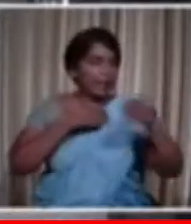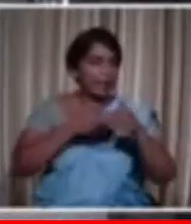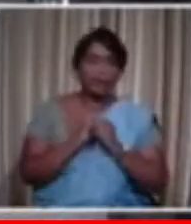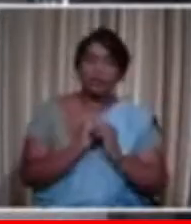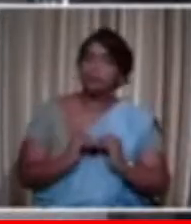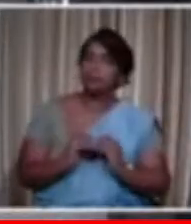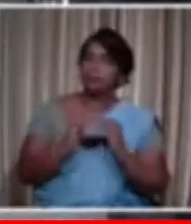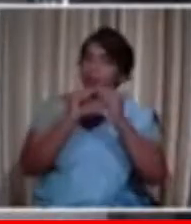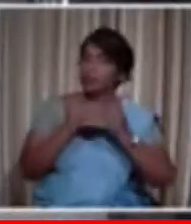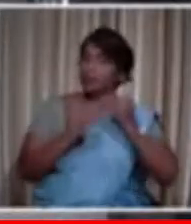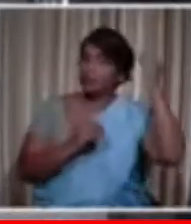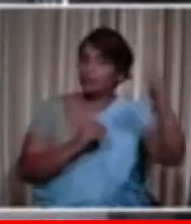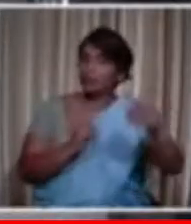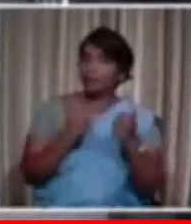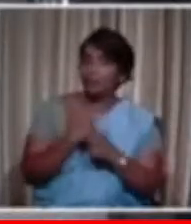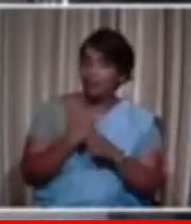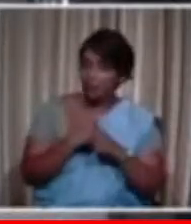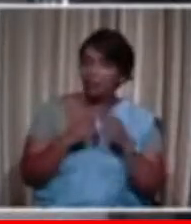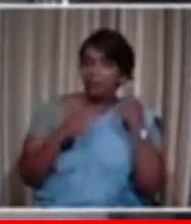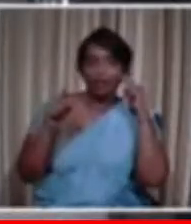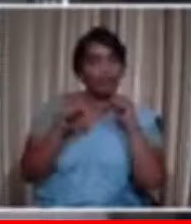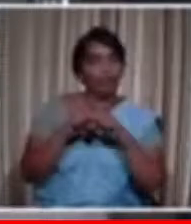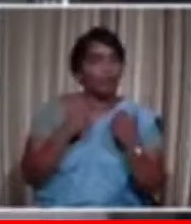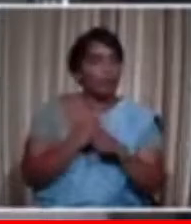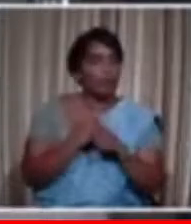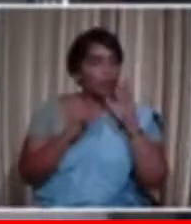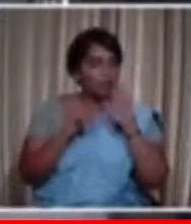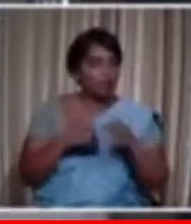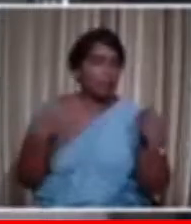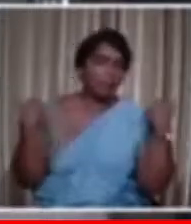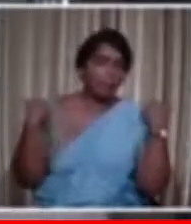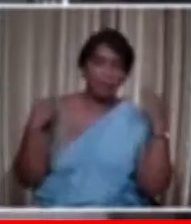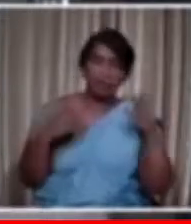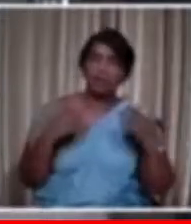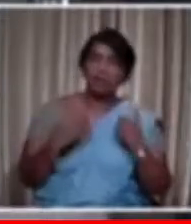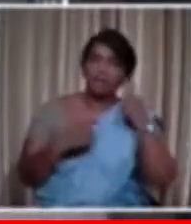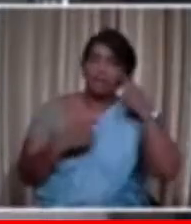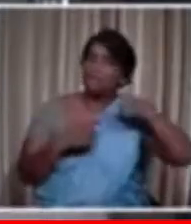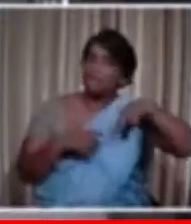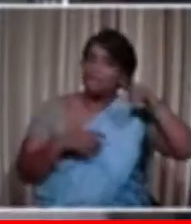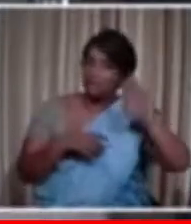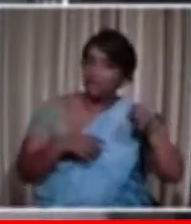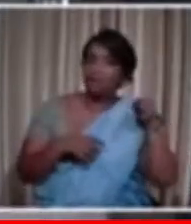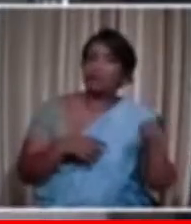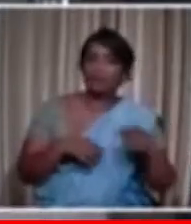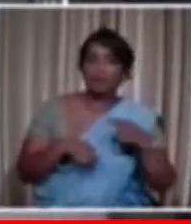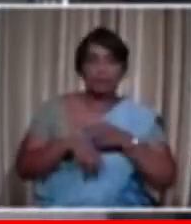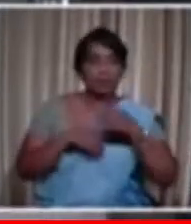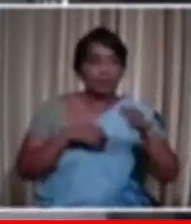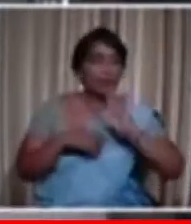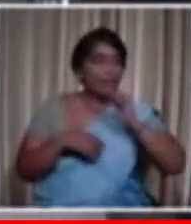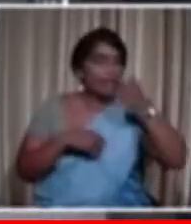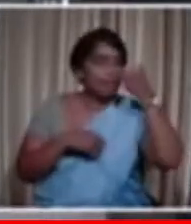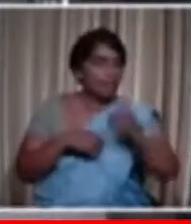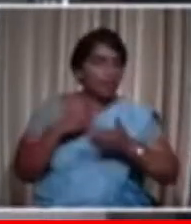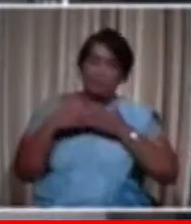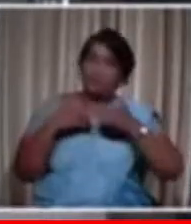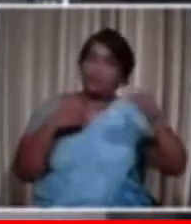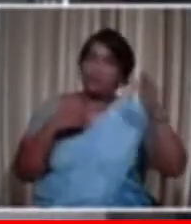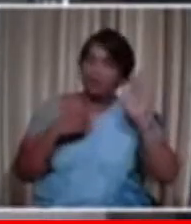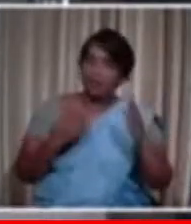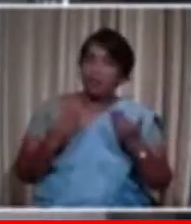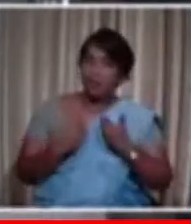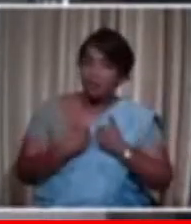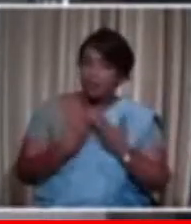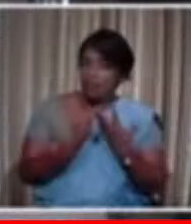ගොඩනැගීම දිගු කාලීනව අදාළ පදනමක් සකස් කිරීම වෙනුවෙන් බෙහෙසනවා අපි විශ්වාස කරනවා මේ තමයි ඉතිහාසයේ මෑත ඉතිහාසයේ